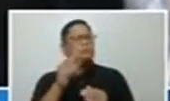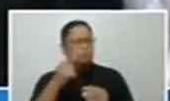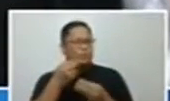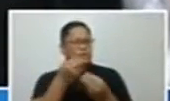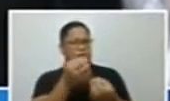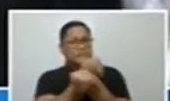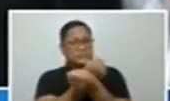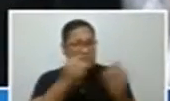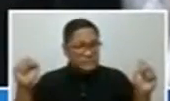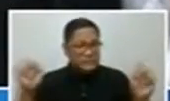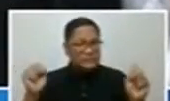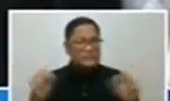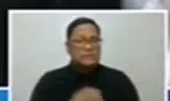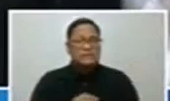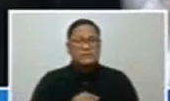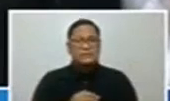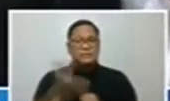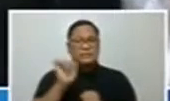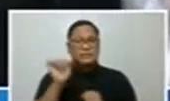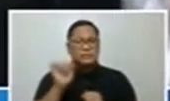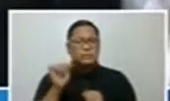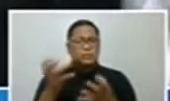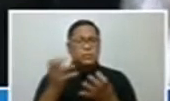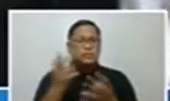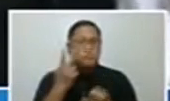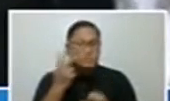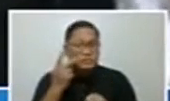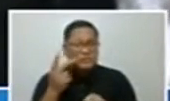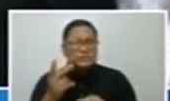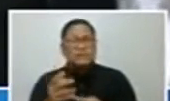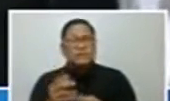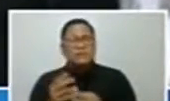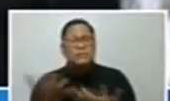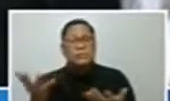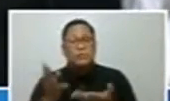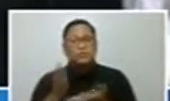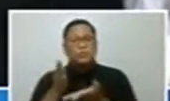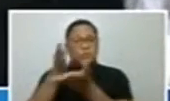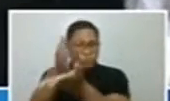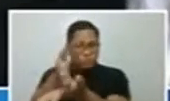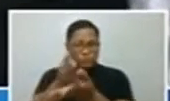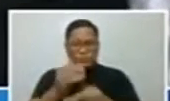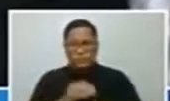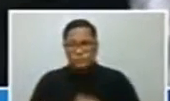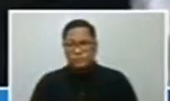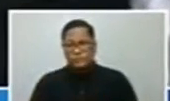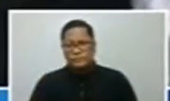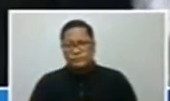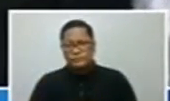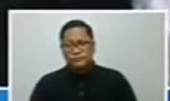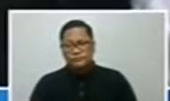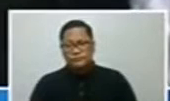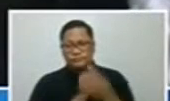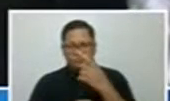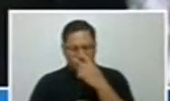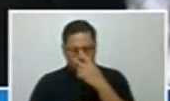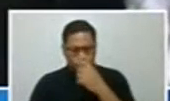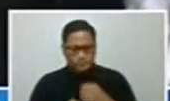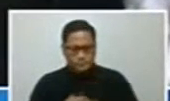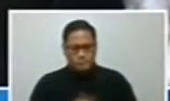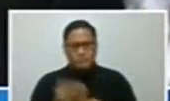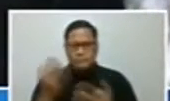Magandang araw dyan, Sec. Martin. It's good to see you again, Gov. Yes, sir. Dahil sa